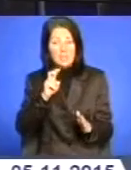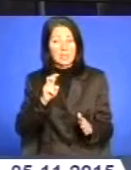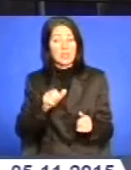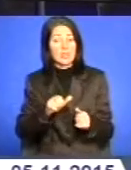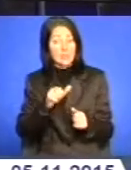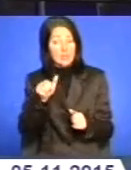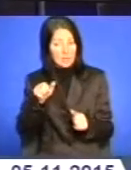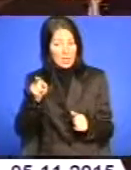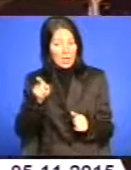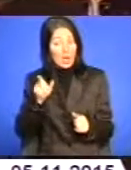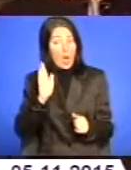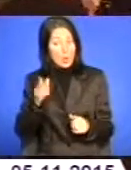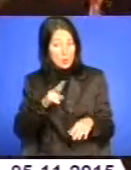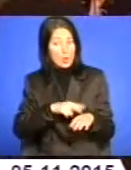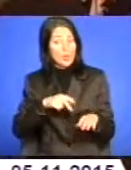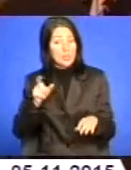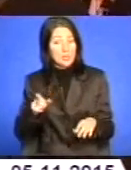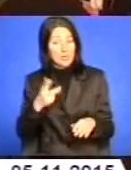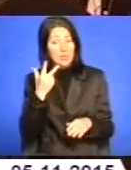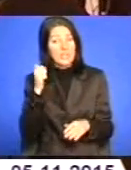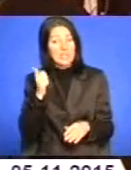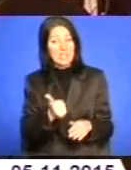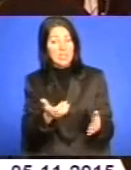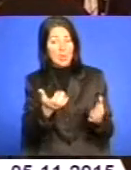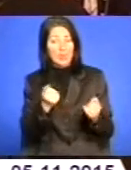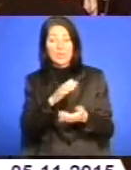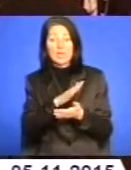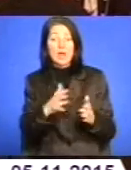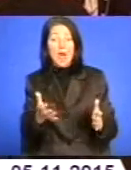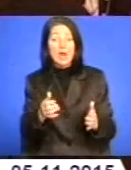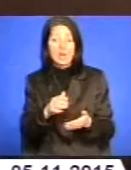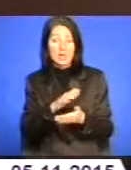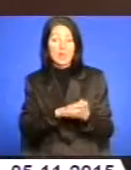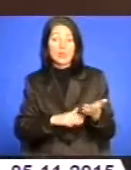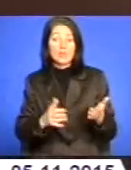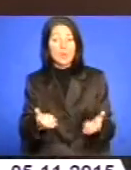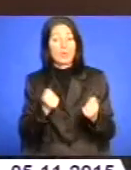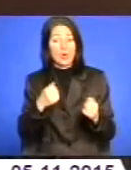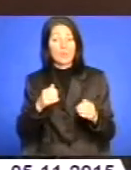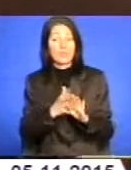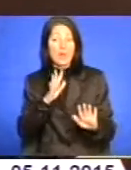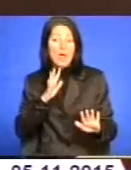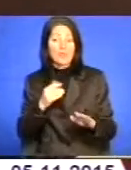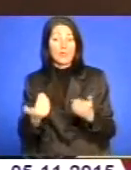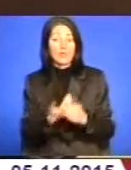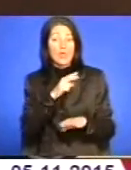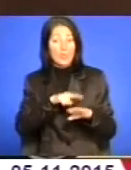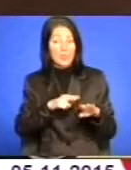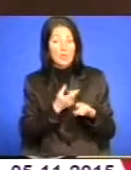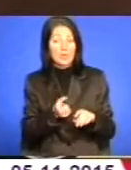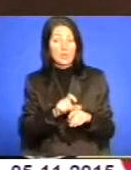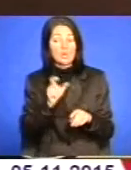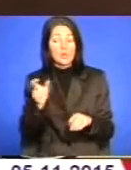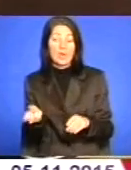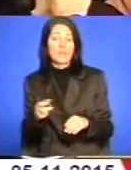поліцейськими. Три тижні тривав набір до лав нової поліції. Більшість претендентів полінувалися прийти в